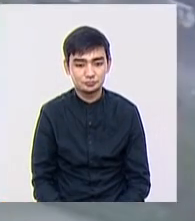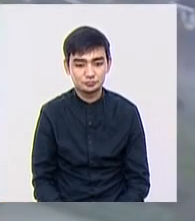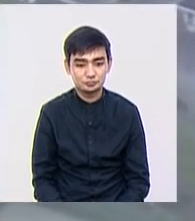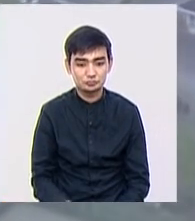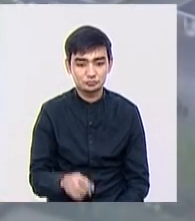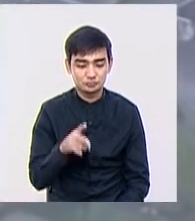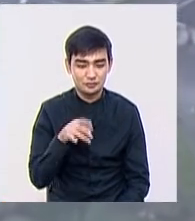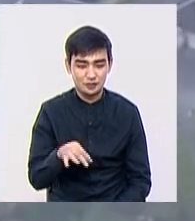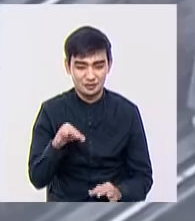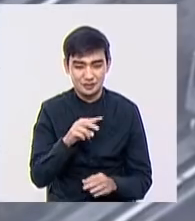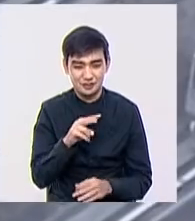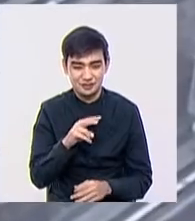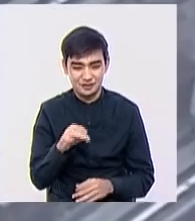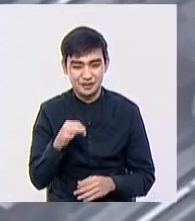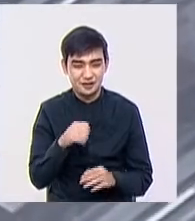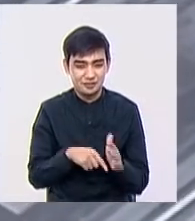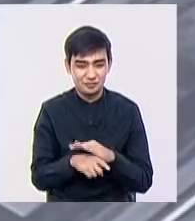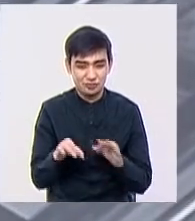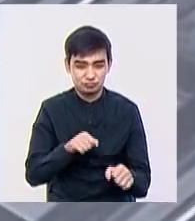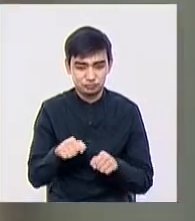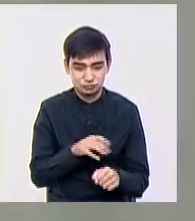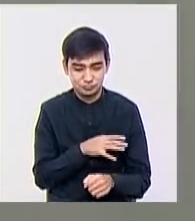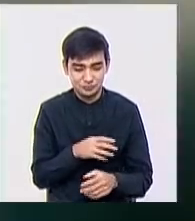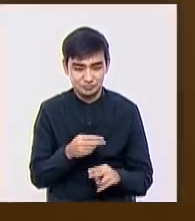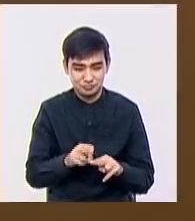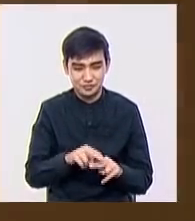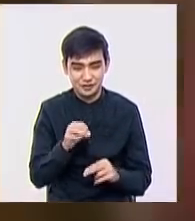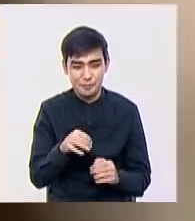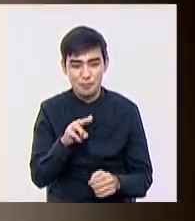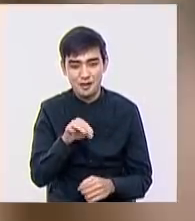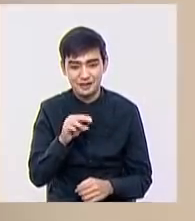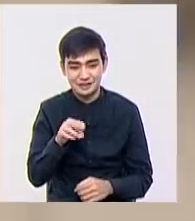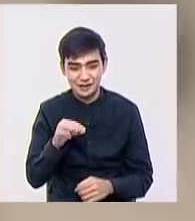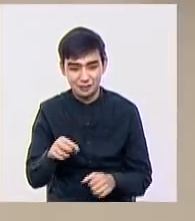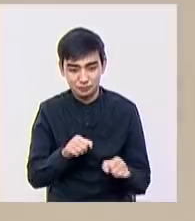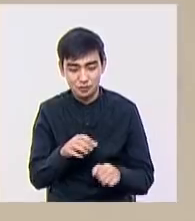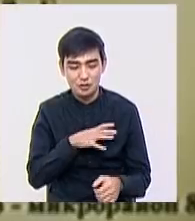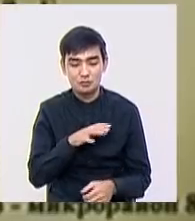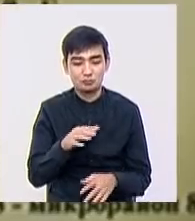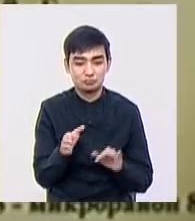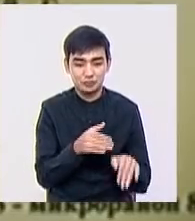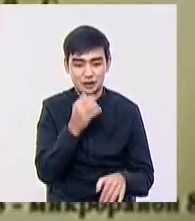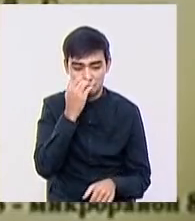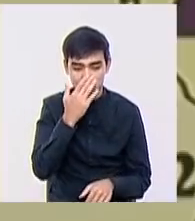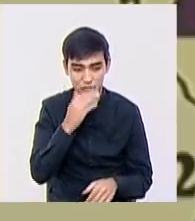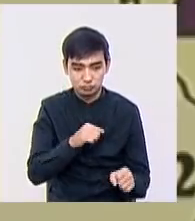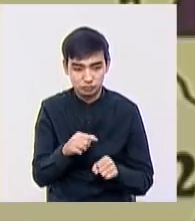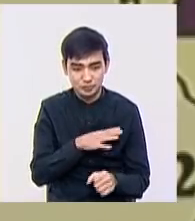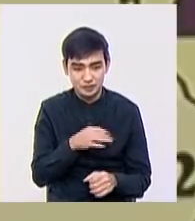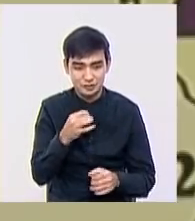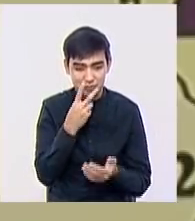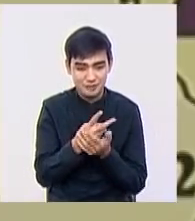Не отзовется ли мир, содрогается от землетрясений. Вслед за Пакистаном трясло и Японию. Каков сейсмопрогноз